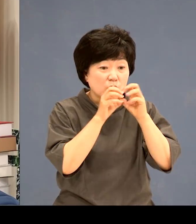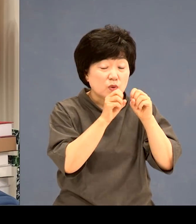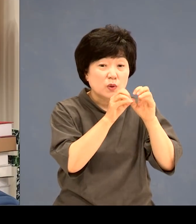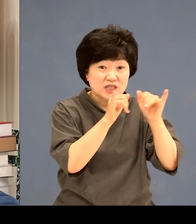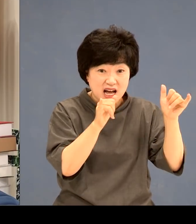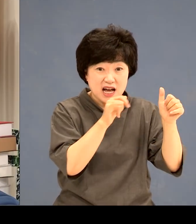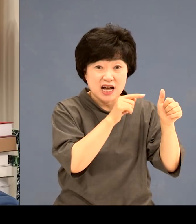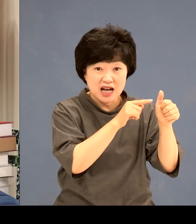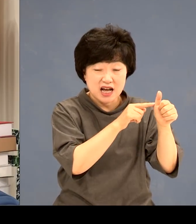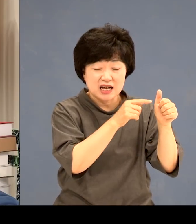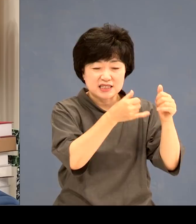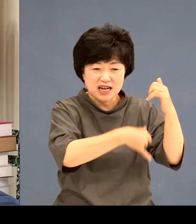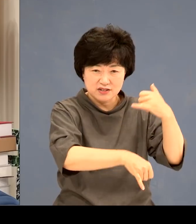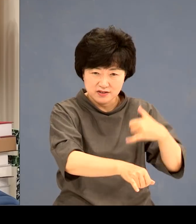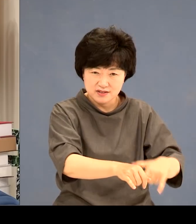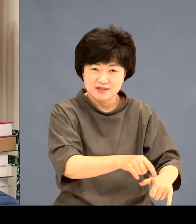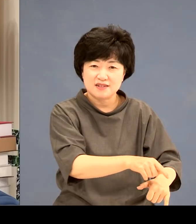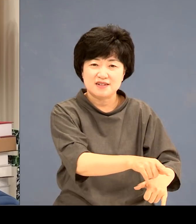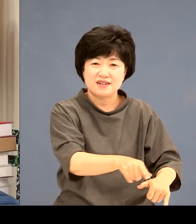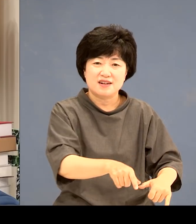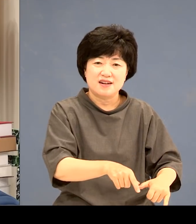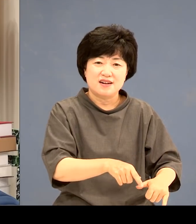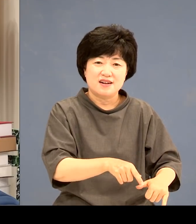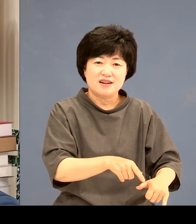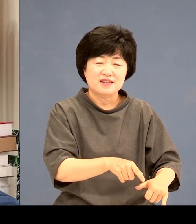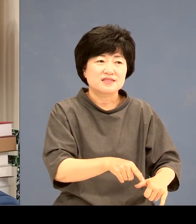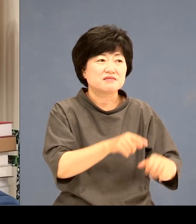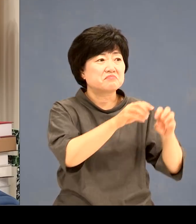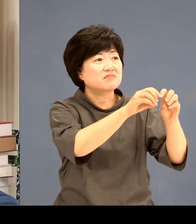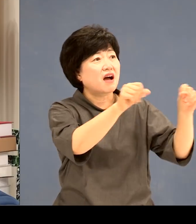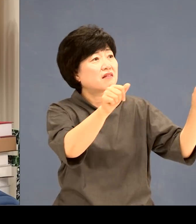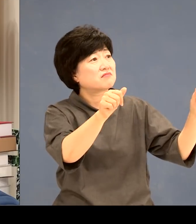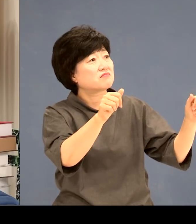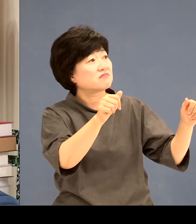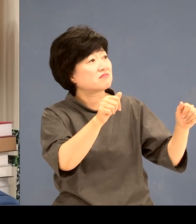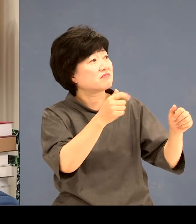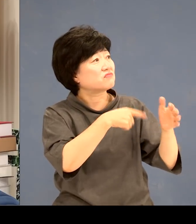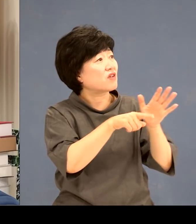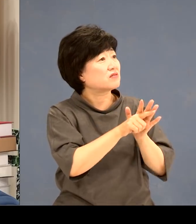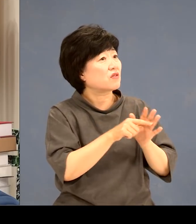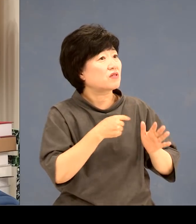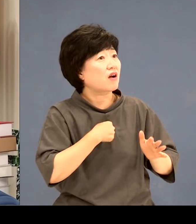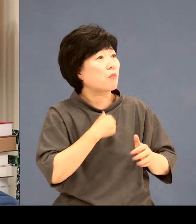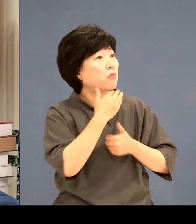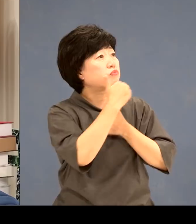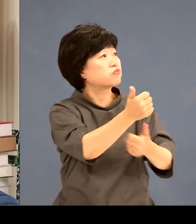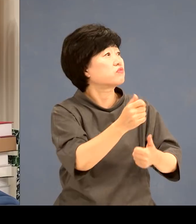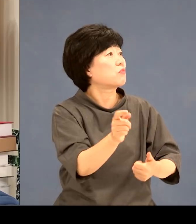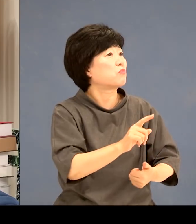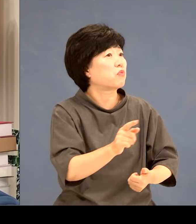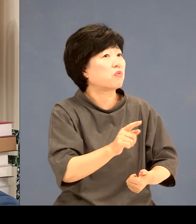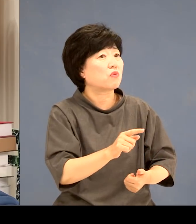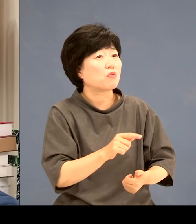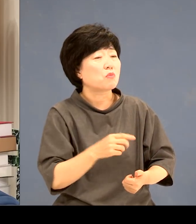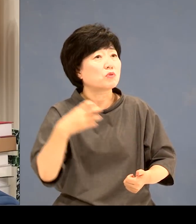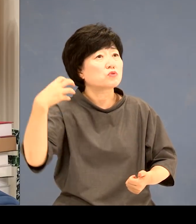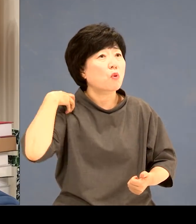대로 대부분 선교사님 이제 아이들은 네. 그들이 그 땅을 향해서 어떤 부르심이 있고